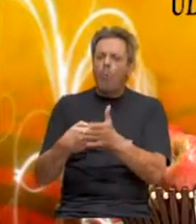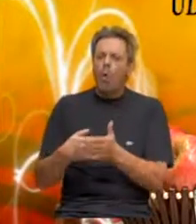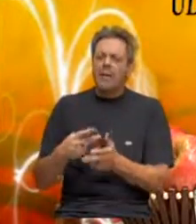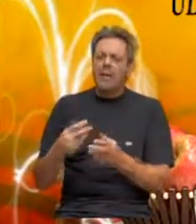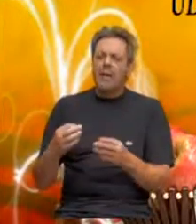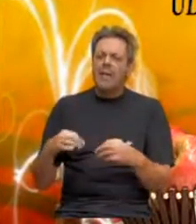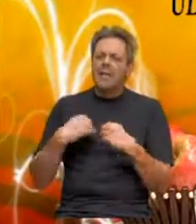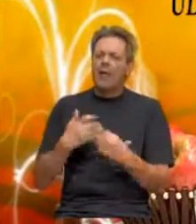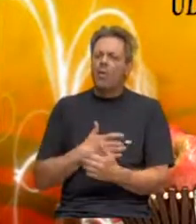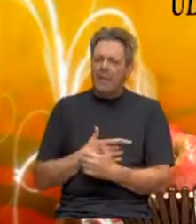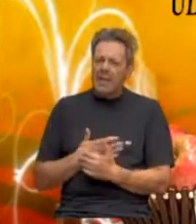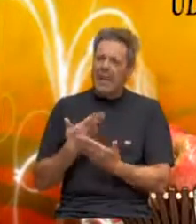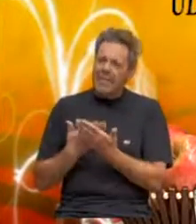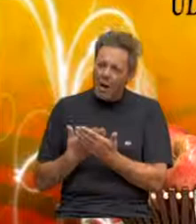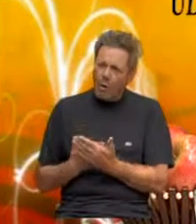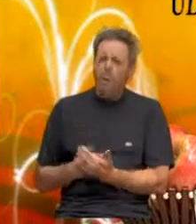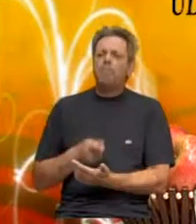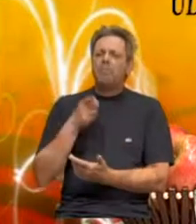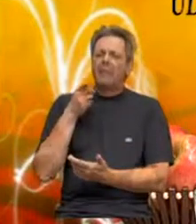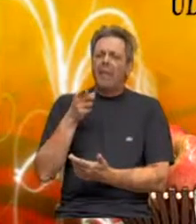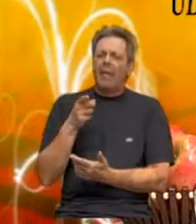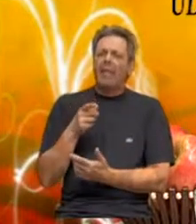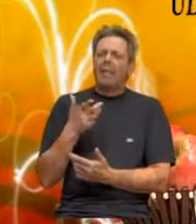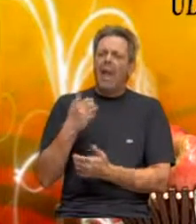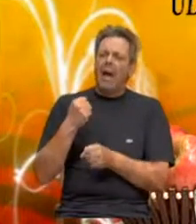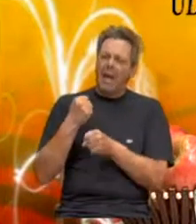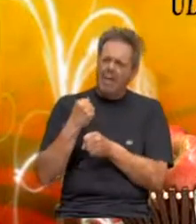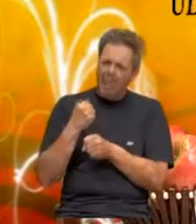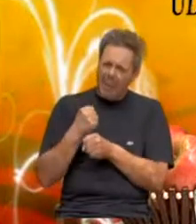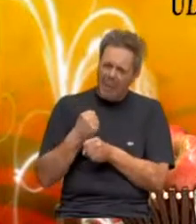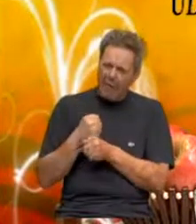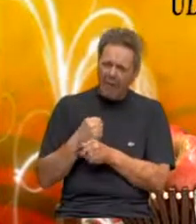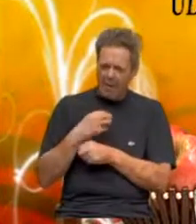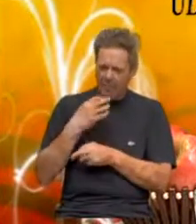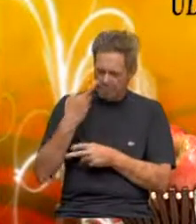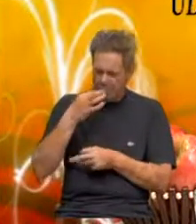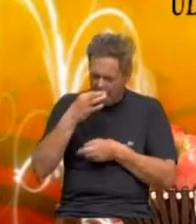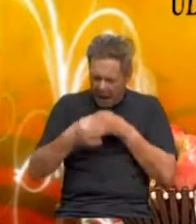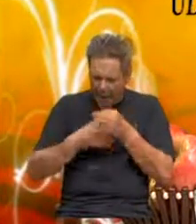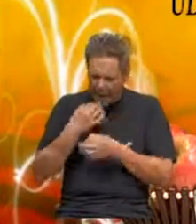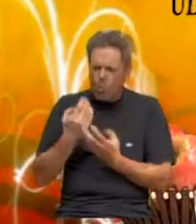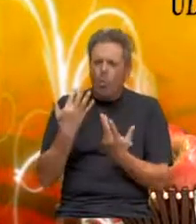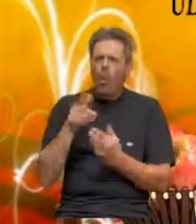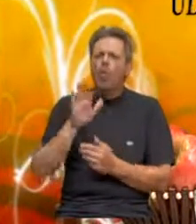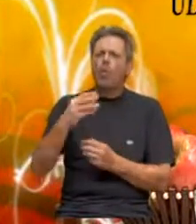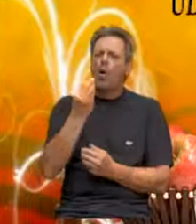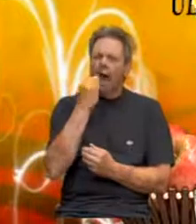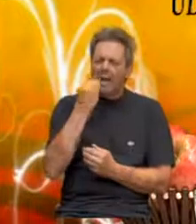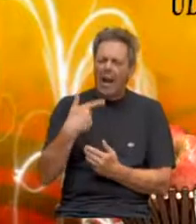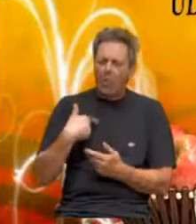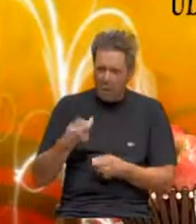način da eksplicitno naprave analizu koliko je njihova hrana koju nam nude